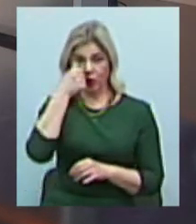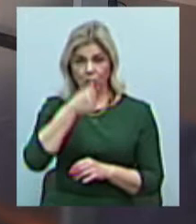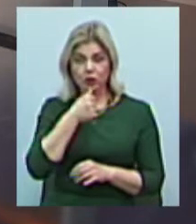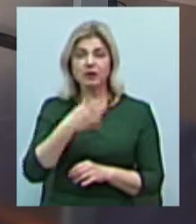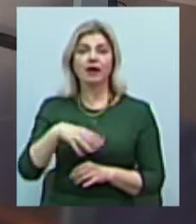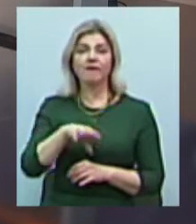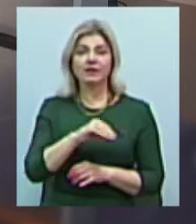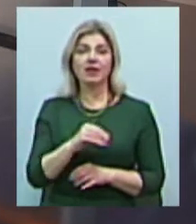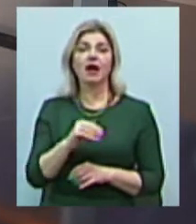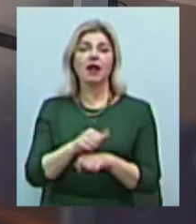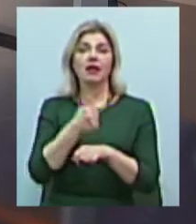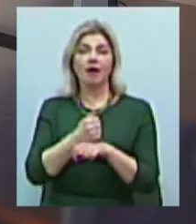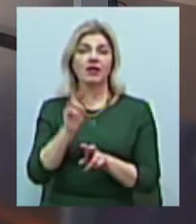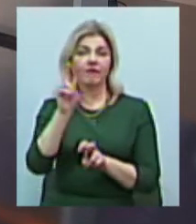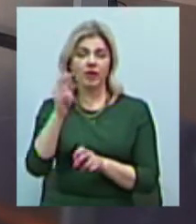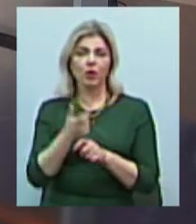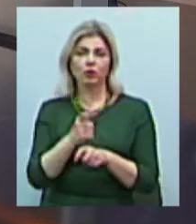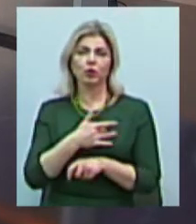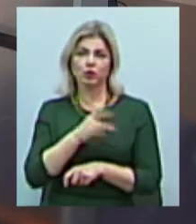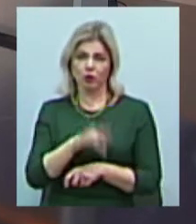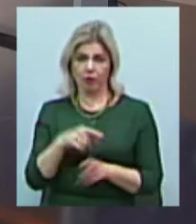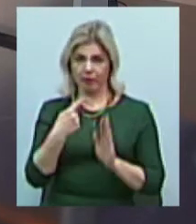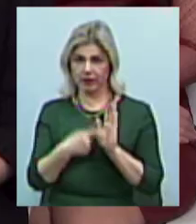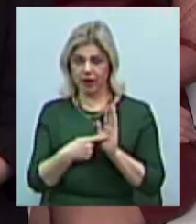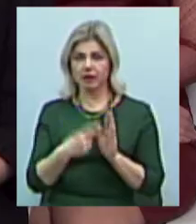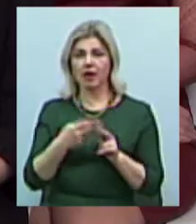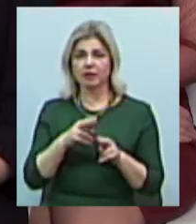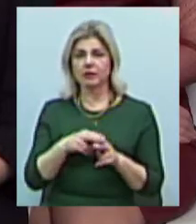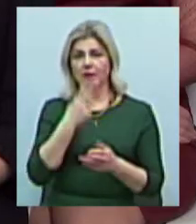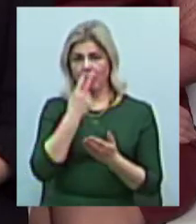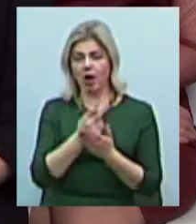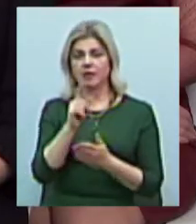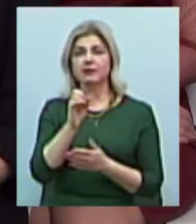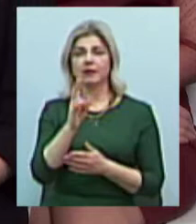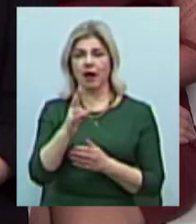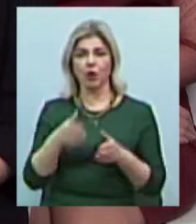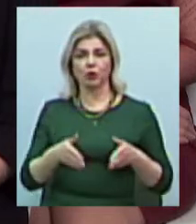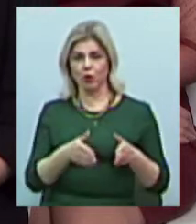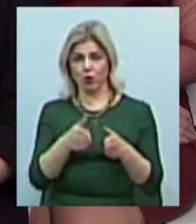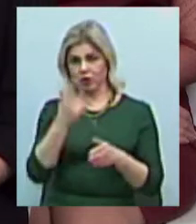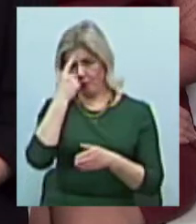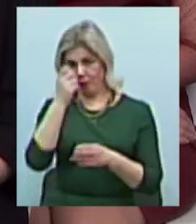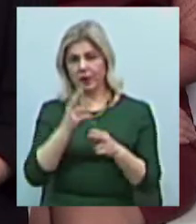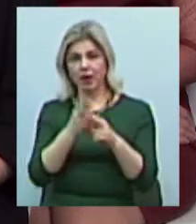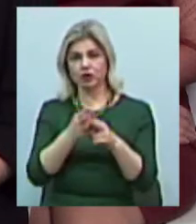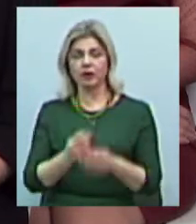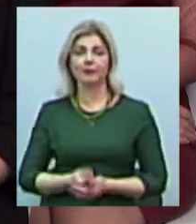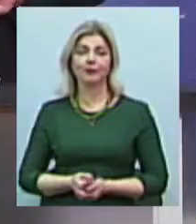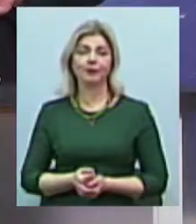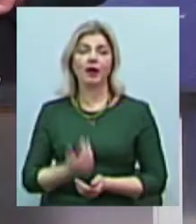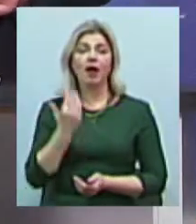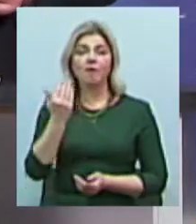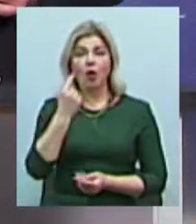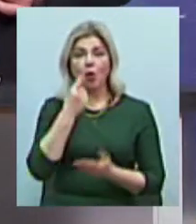всіх приватних підрядників дуже жорстко з цього питання – це виставлення дорожніх знаків, попереджувальних дорожніх знаків. Ну і ваша тоді